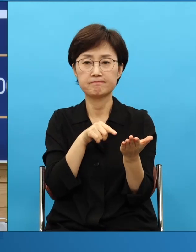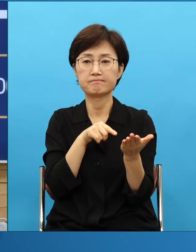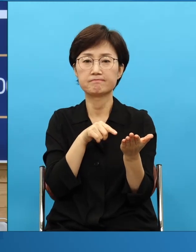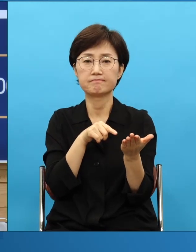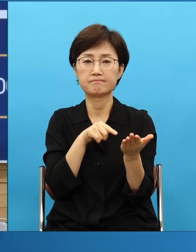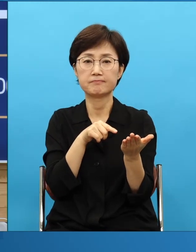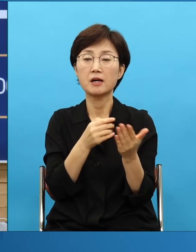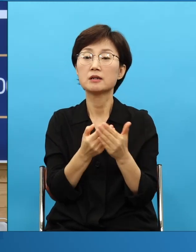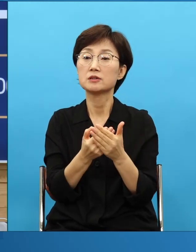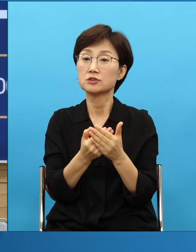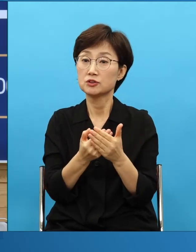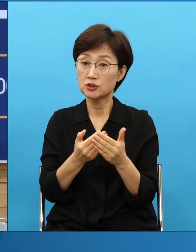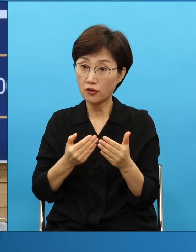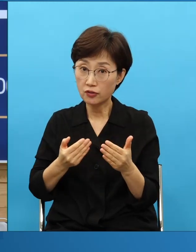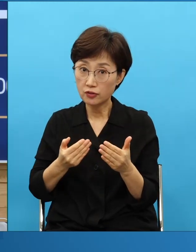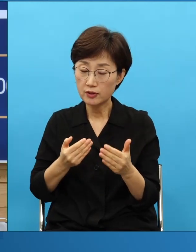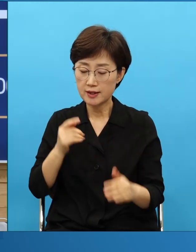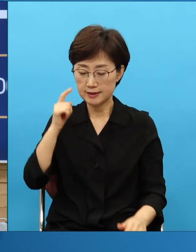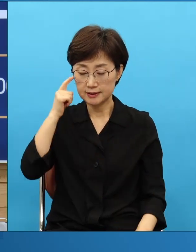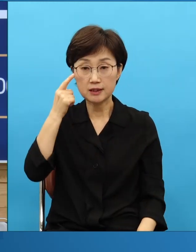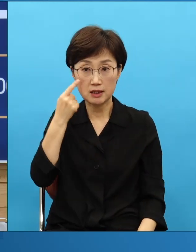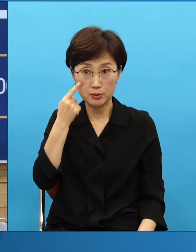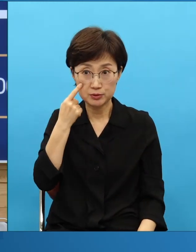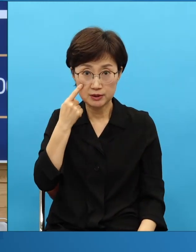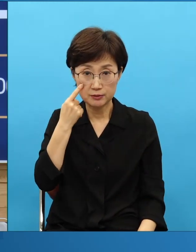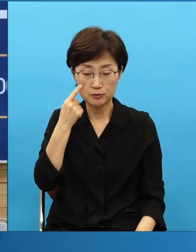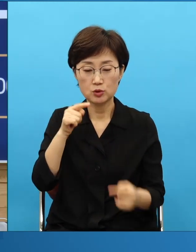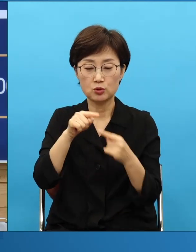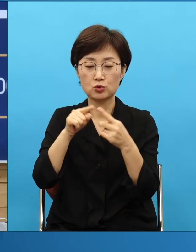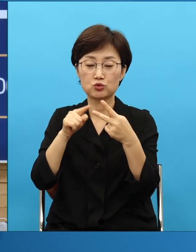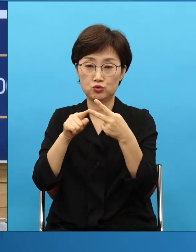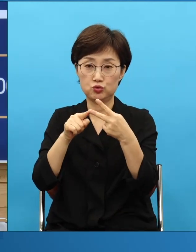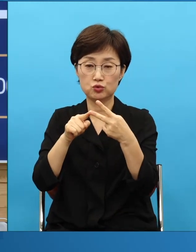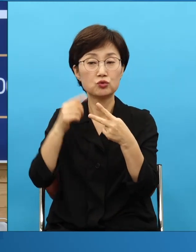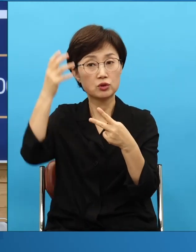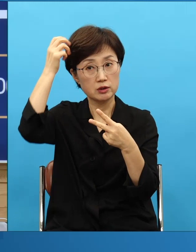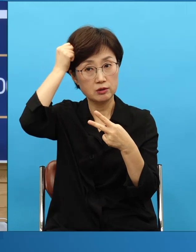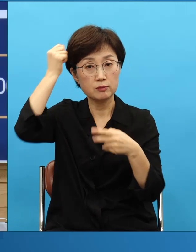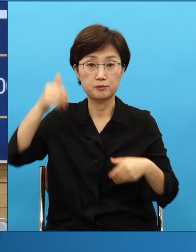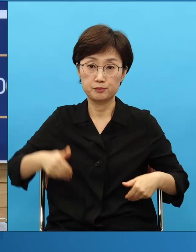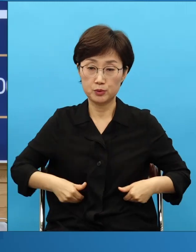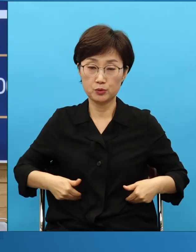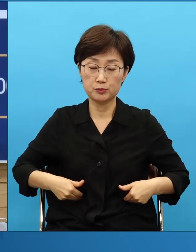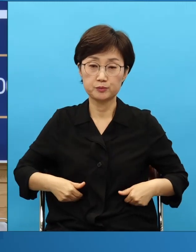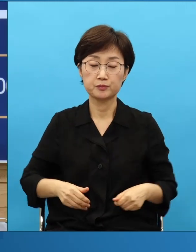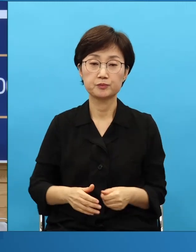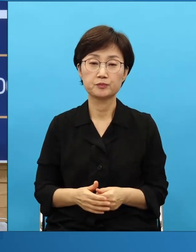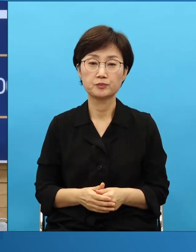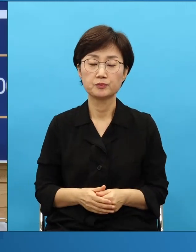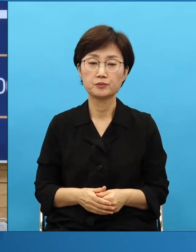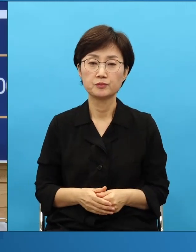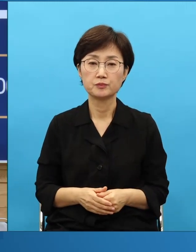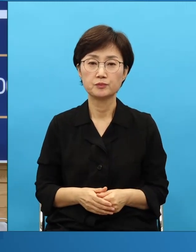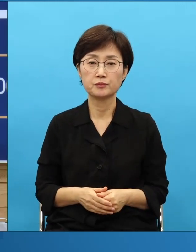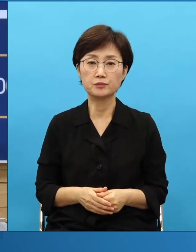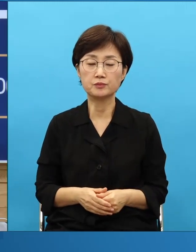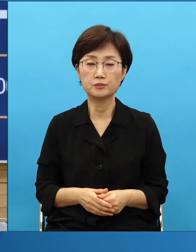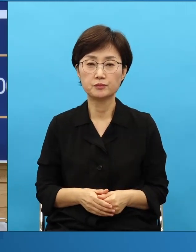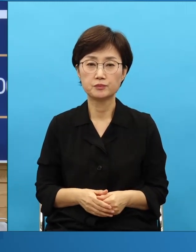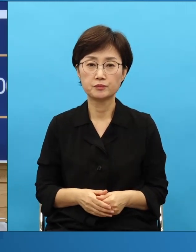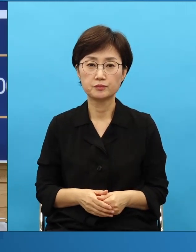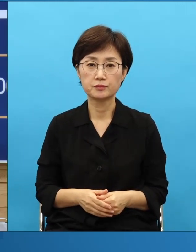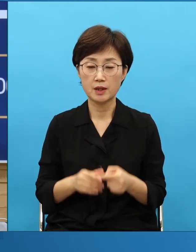들어가려고 할 때 알아야 될 게 두 가지가 있어요. As we start to read and understand the passage of today, you have to know two things